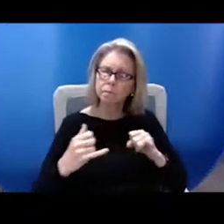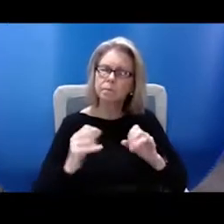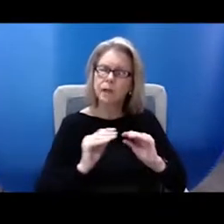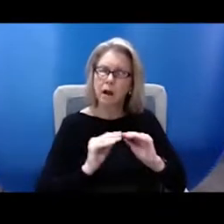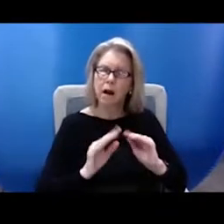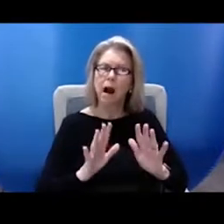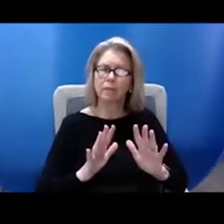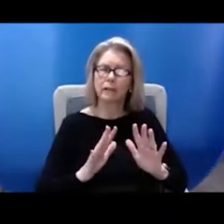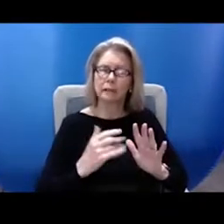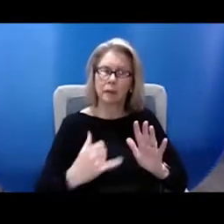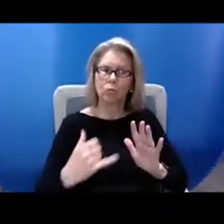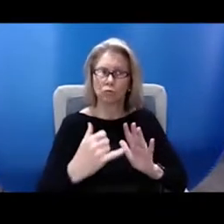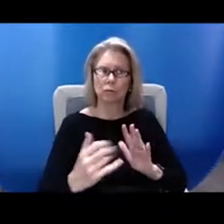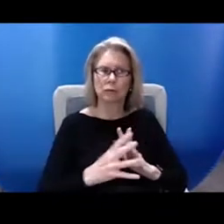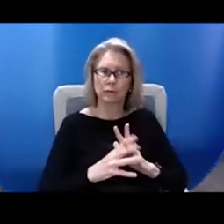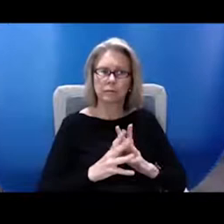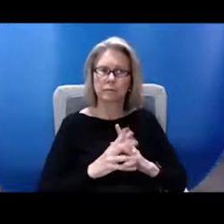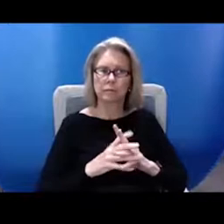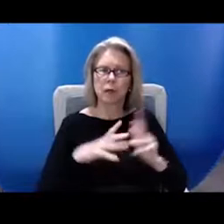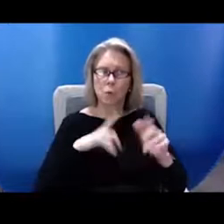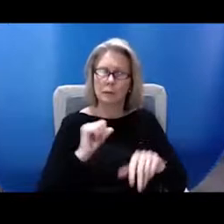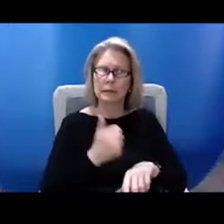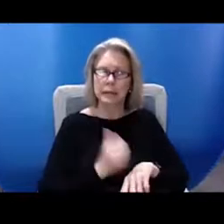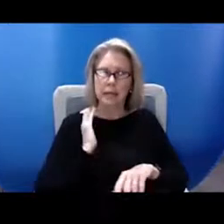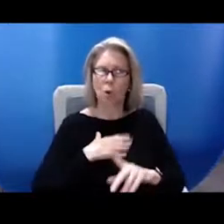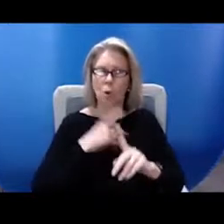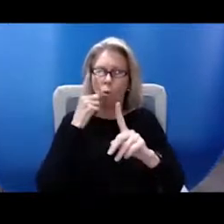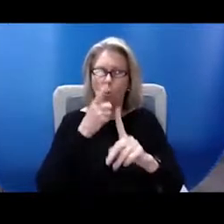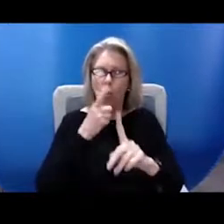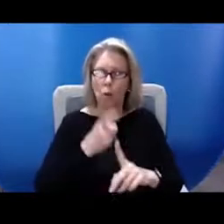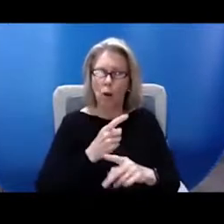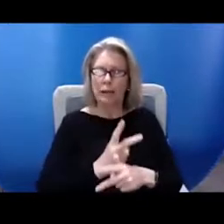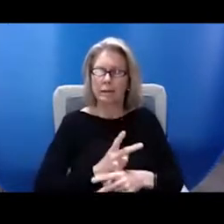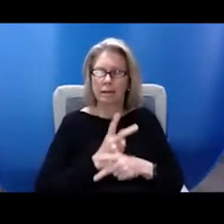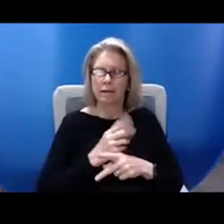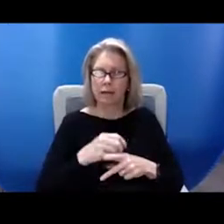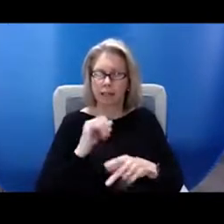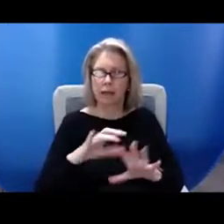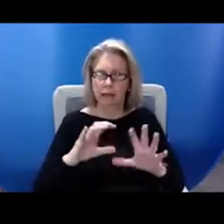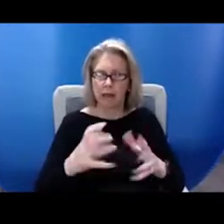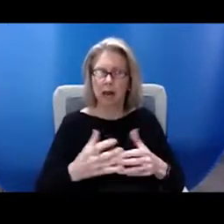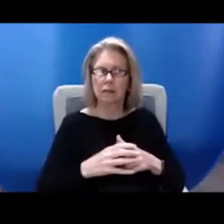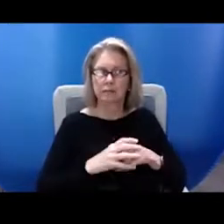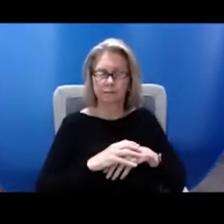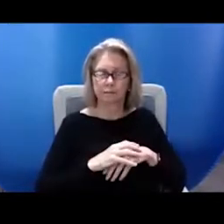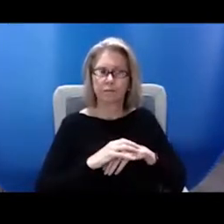batas-batas yang bisa dilakukan dari berkolektif, bahwa nggak bisa semua cita-cita dimasukin ke